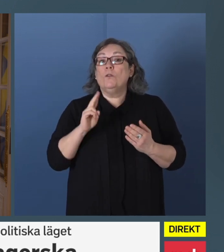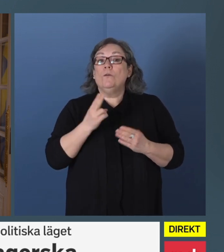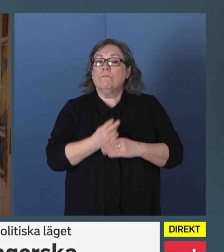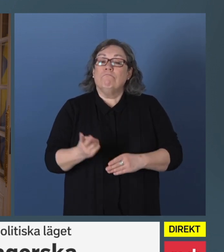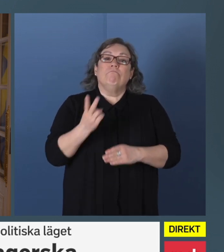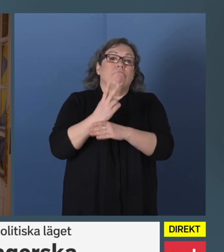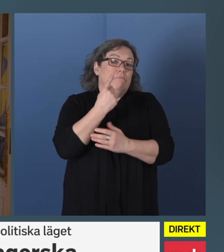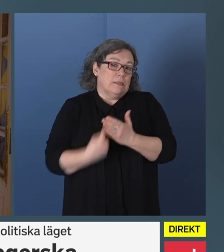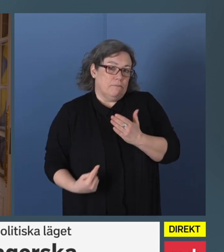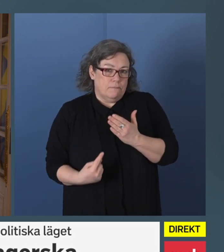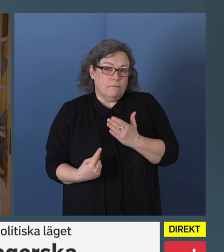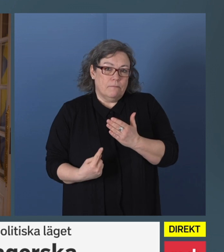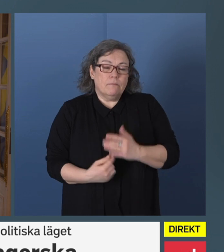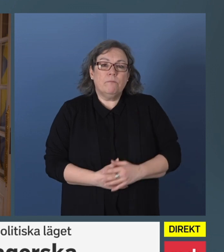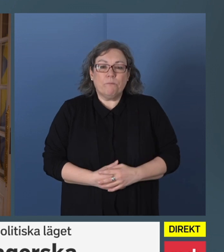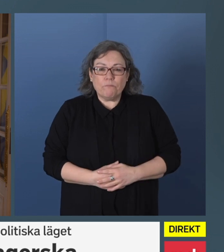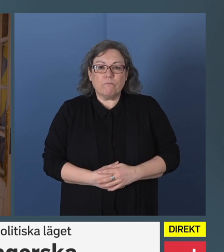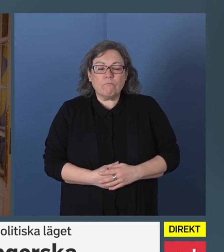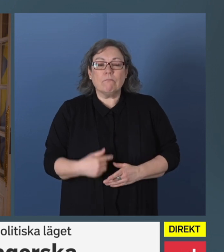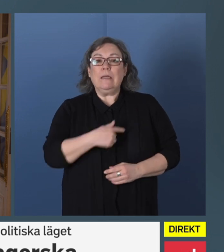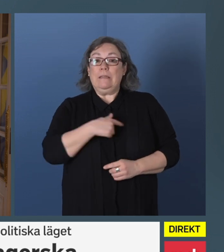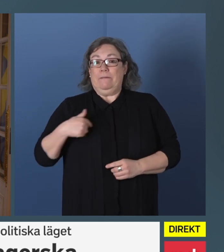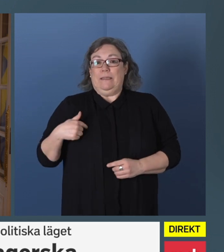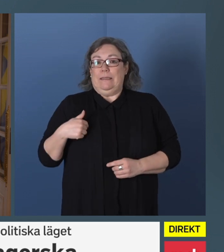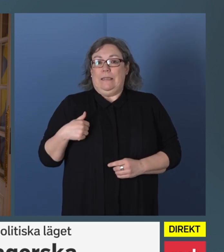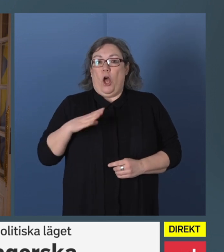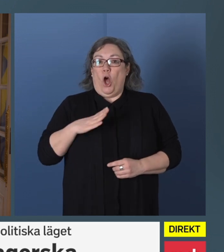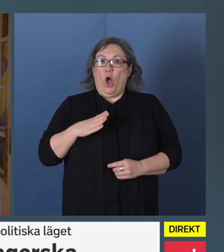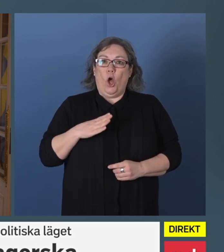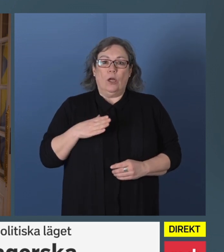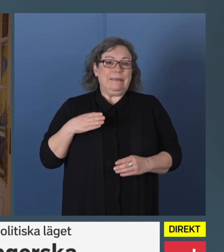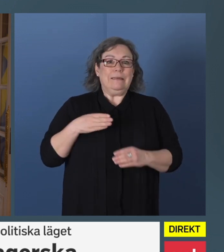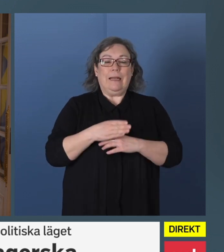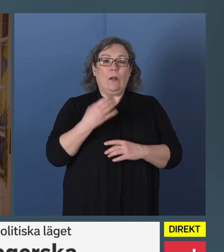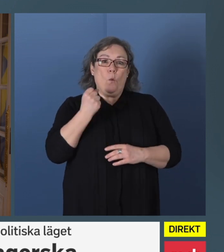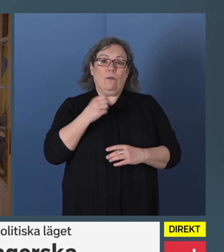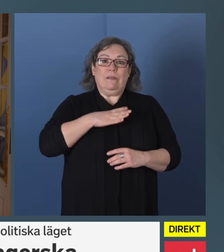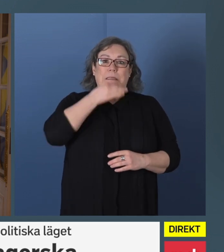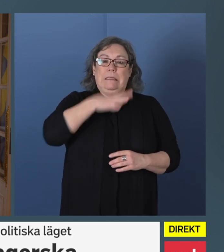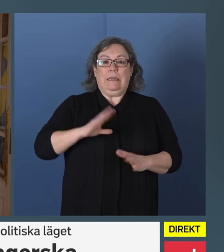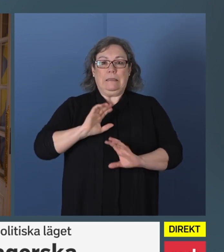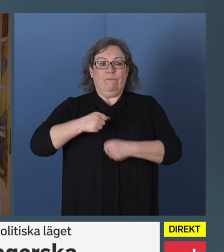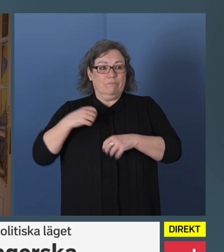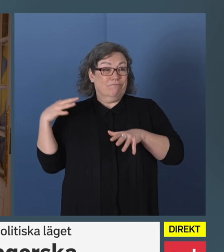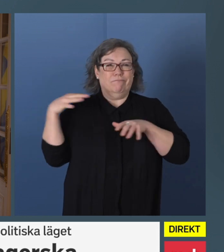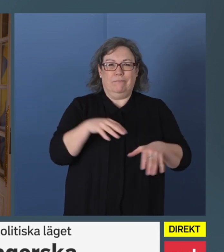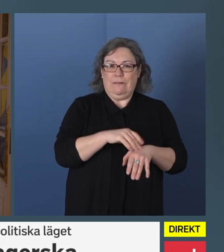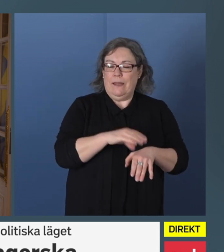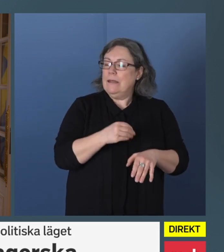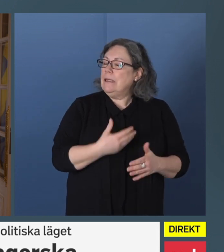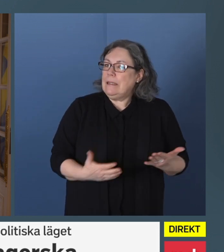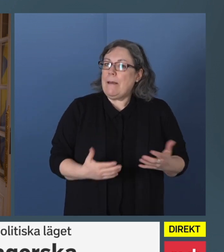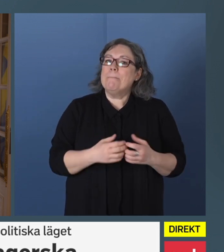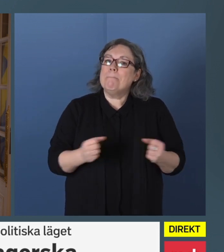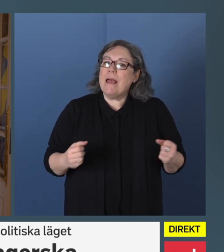ytterligare. Vi befinner oss inte under direkt hot om väpnat angrepp mot Sverige. Däremot har den